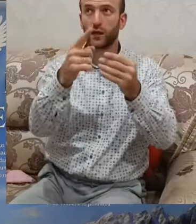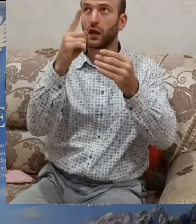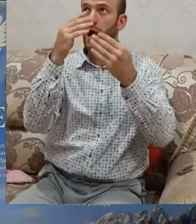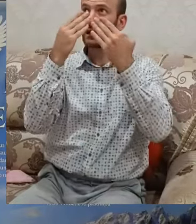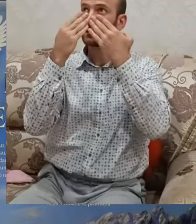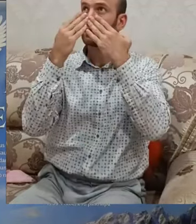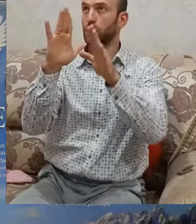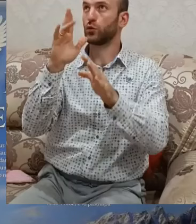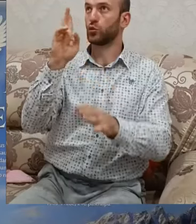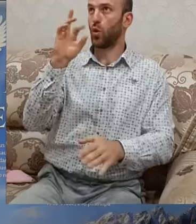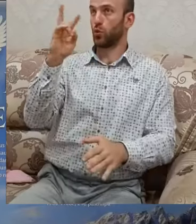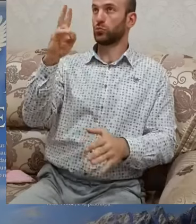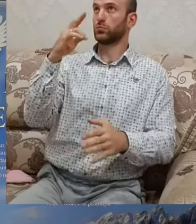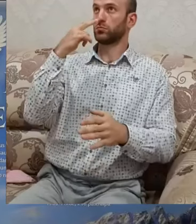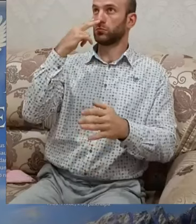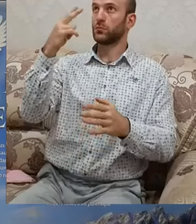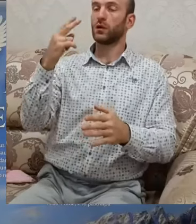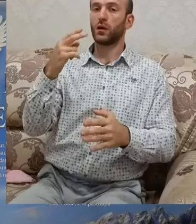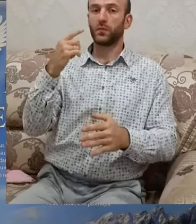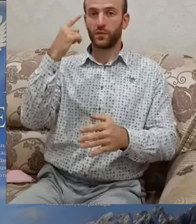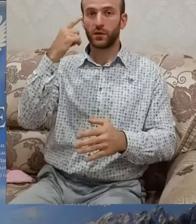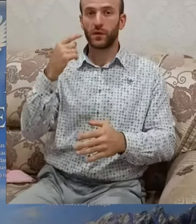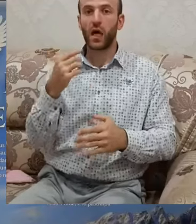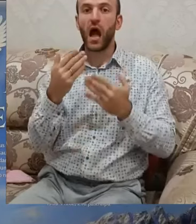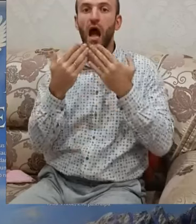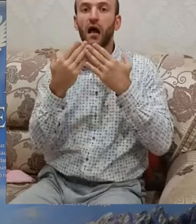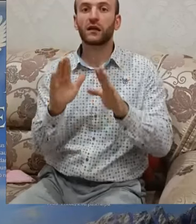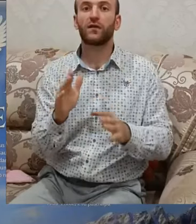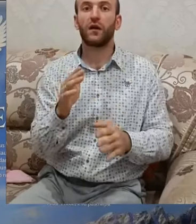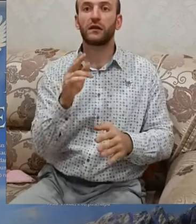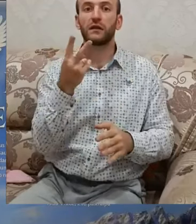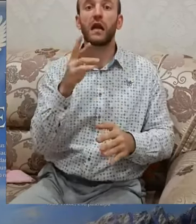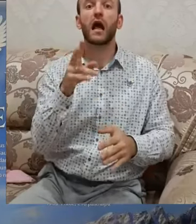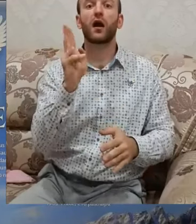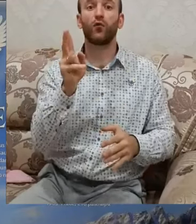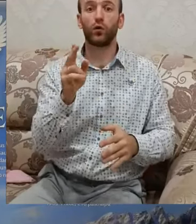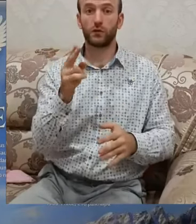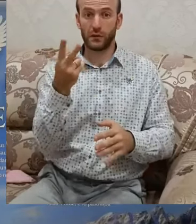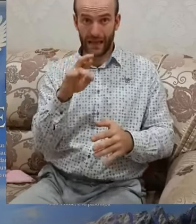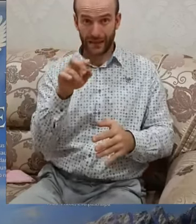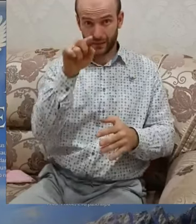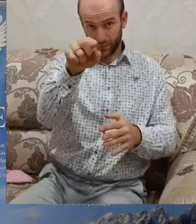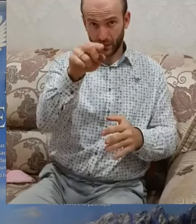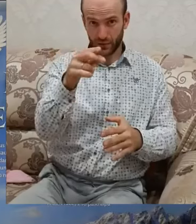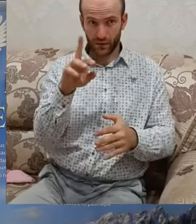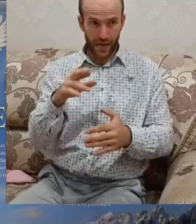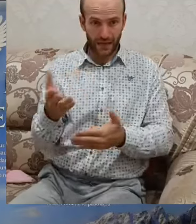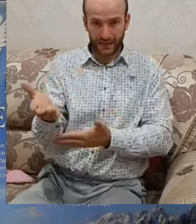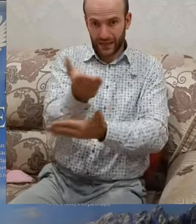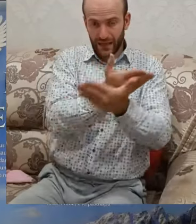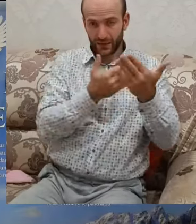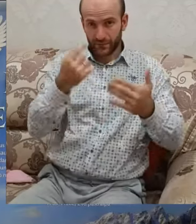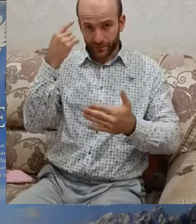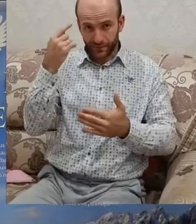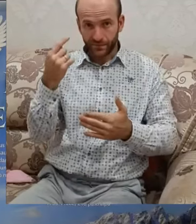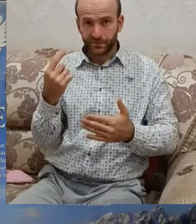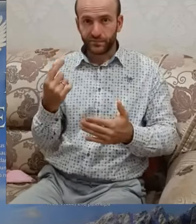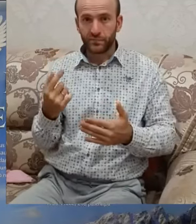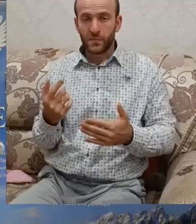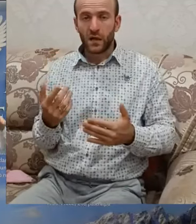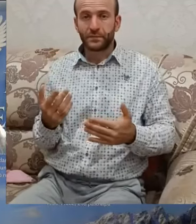Atidengia kam? Atkrivait radi kavo? Mums. Radi nas. Mums. Нам. Не кашкам. Jis rūpinasi, kad